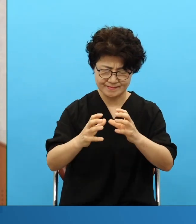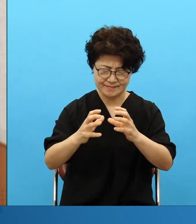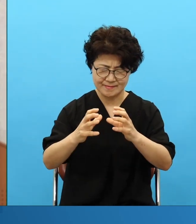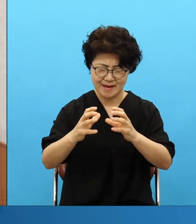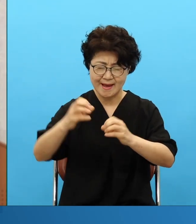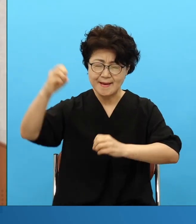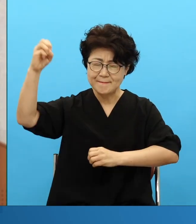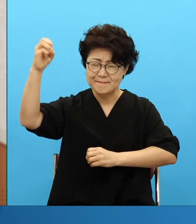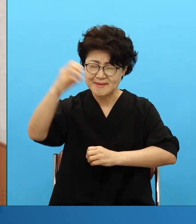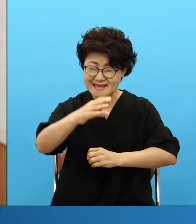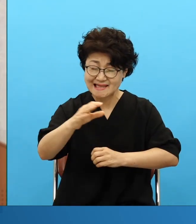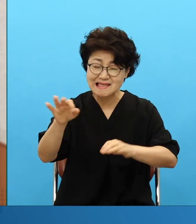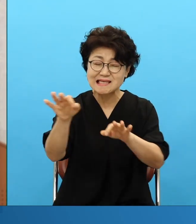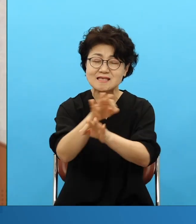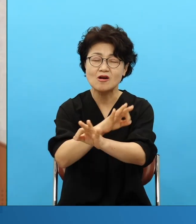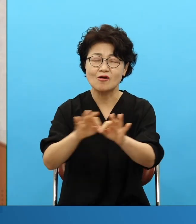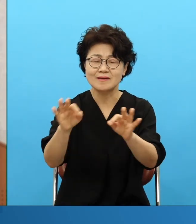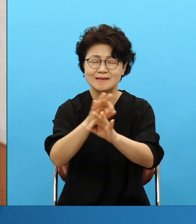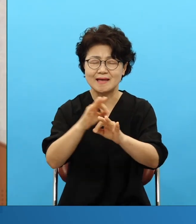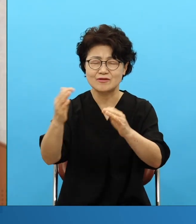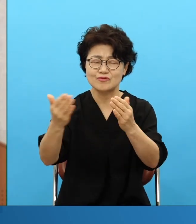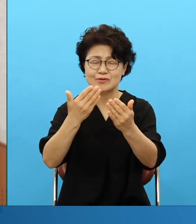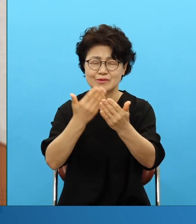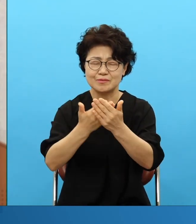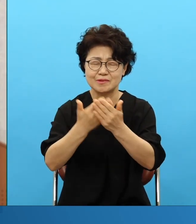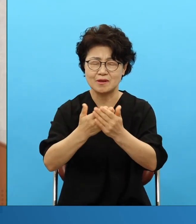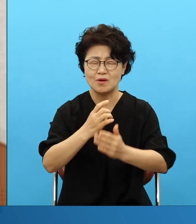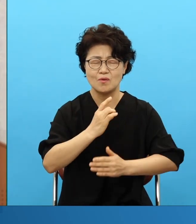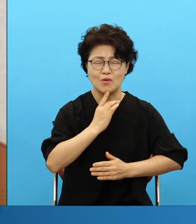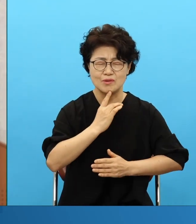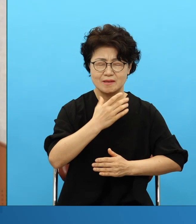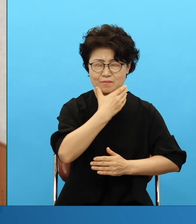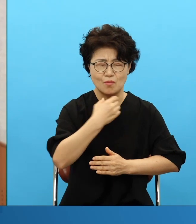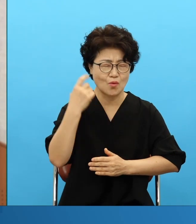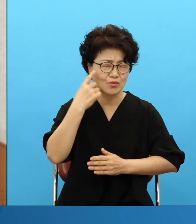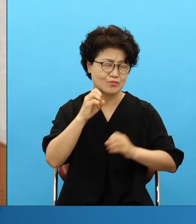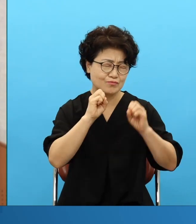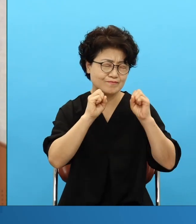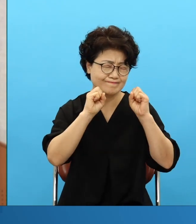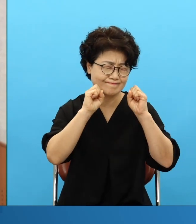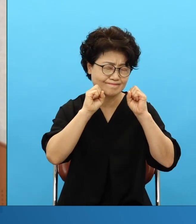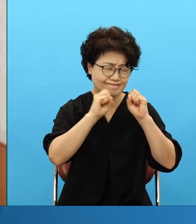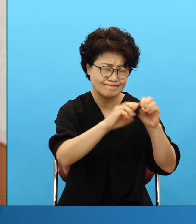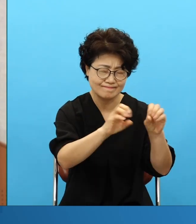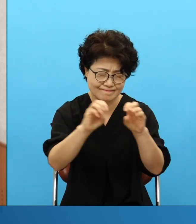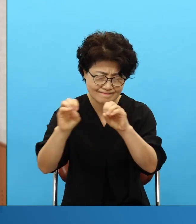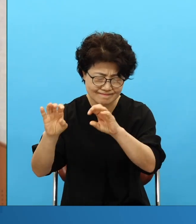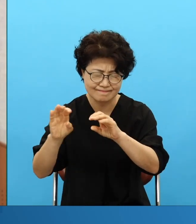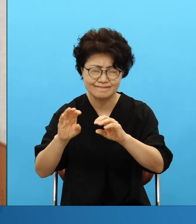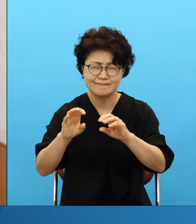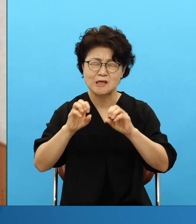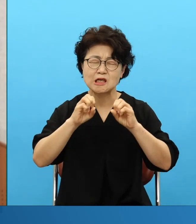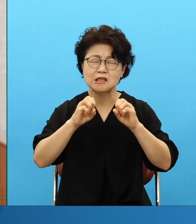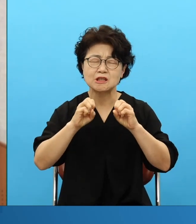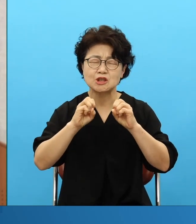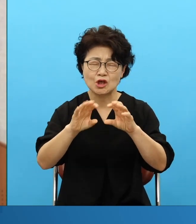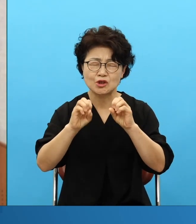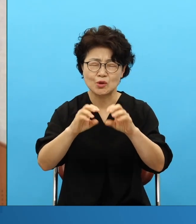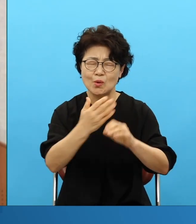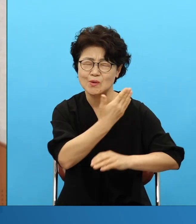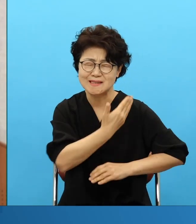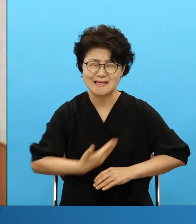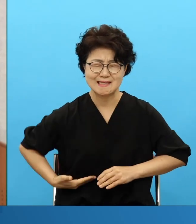허락하여 주옵소서. 오직 복음운동, 전도, 선교운동하는 제자들이 세워져